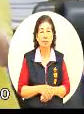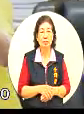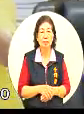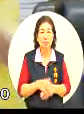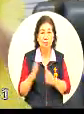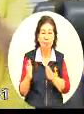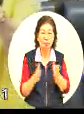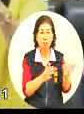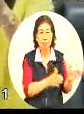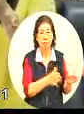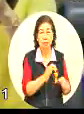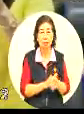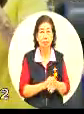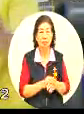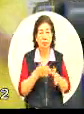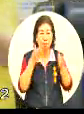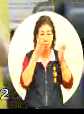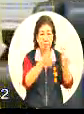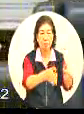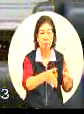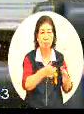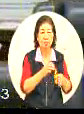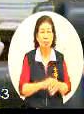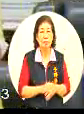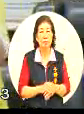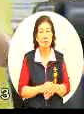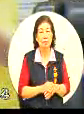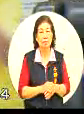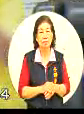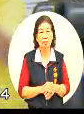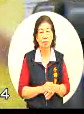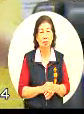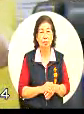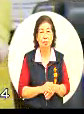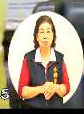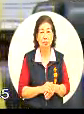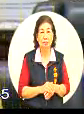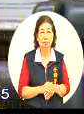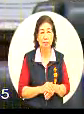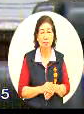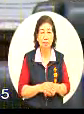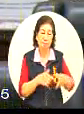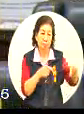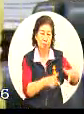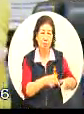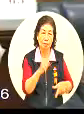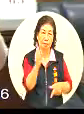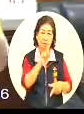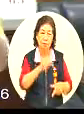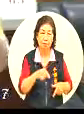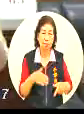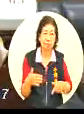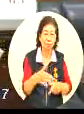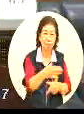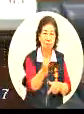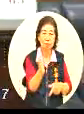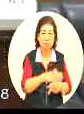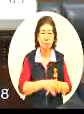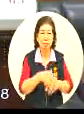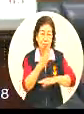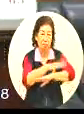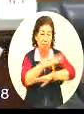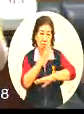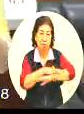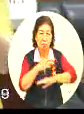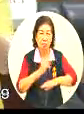好、哦、啊，另外针对我们哦，那呢西子湾的问题哦。哎，最近有常看报纸哈、哦，新